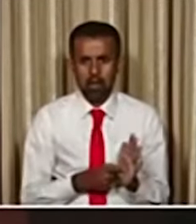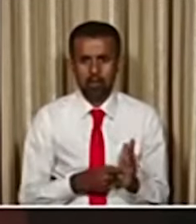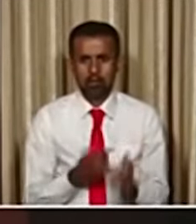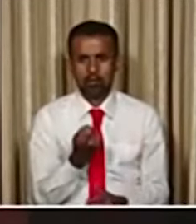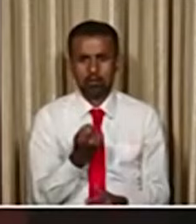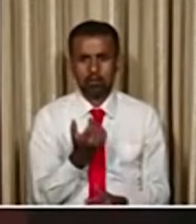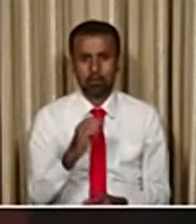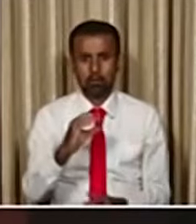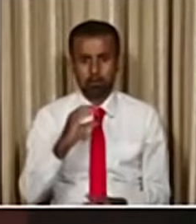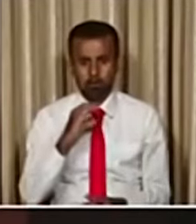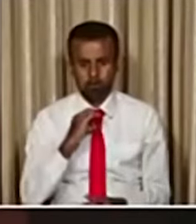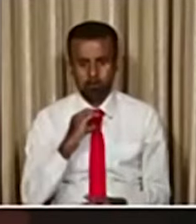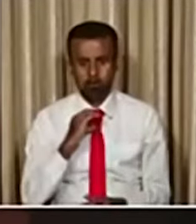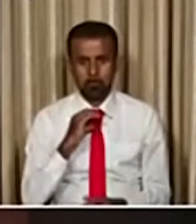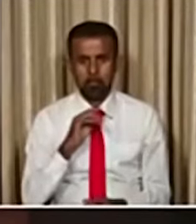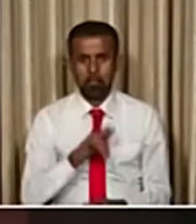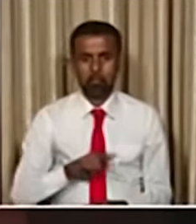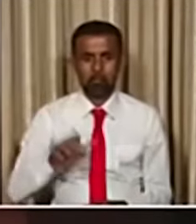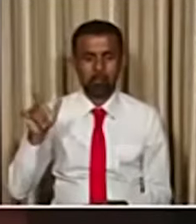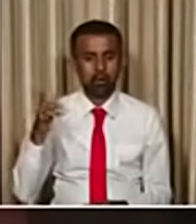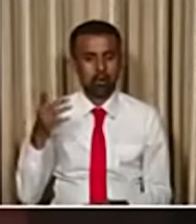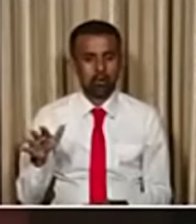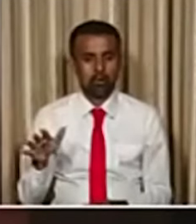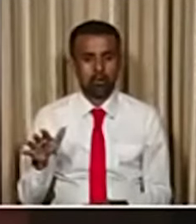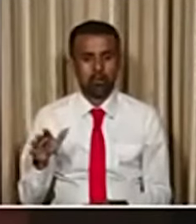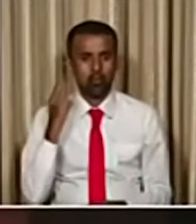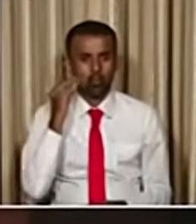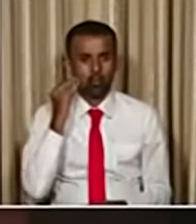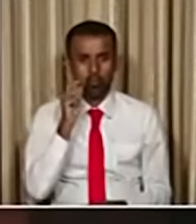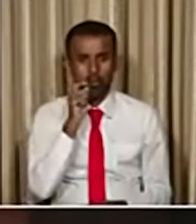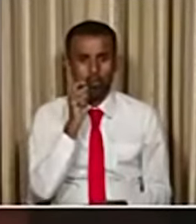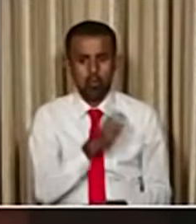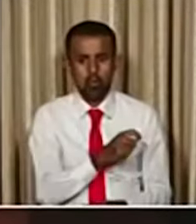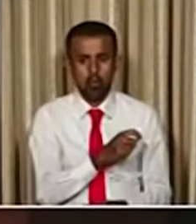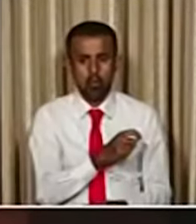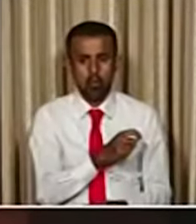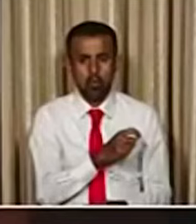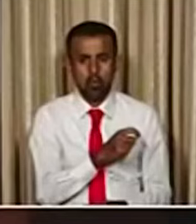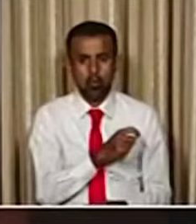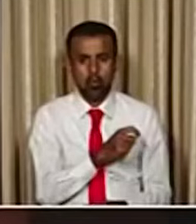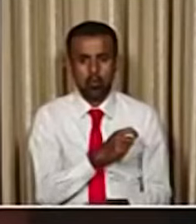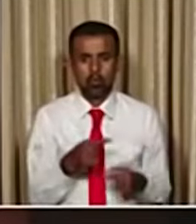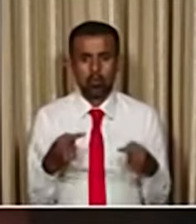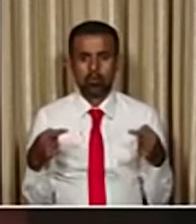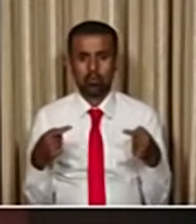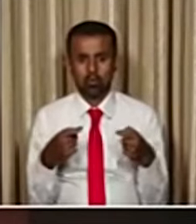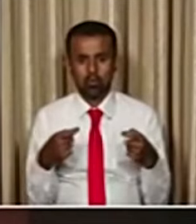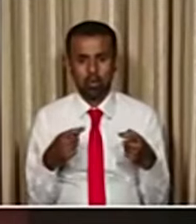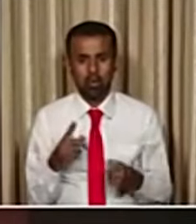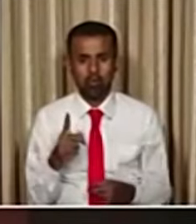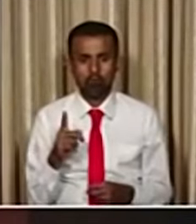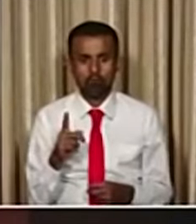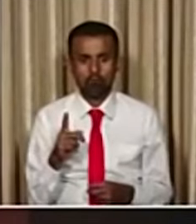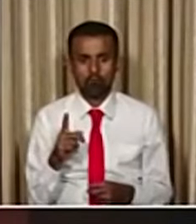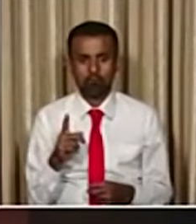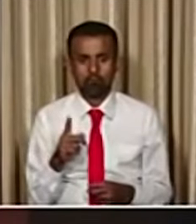අරගෙන ඒගොල්ලොන්ව යවලා තියෙනවා රුසියානු යුක්‍රේන යුද්ධයට. ඒගොල්ලෝ ඉන්නවා